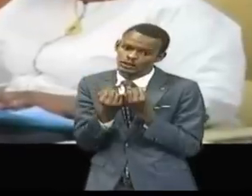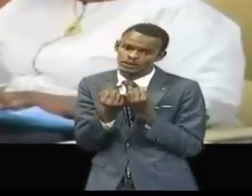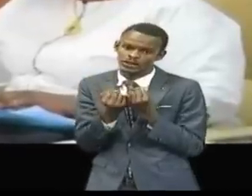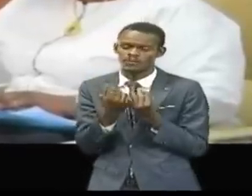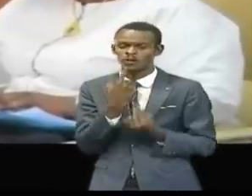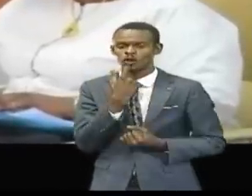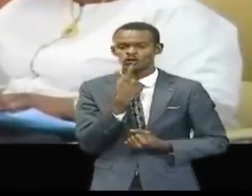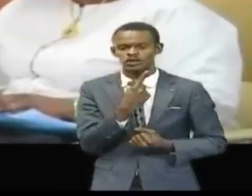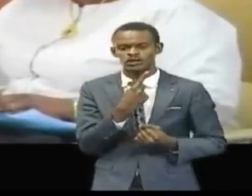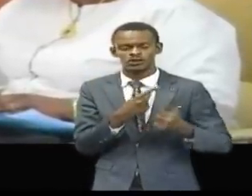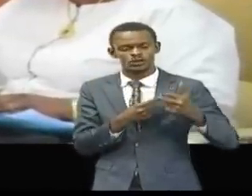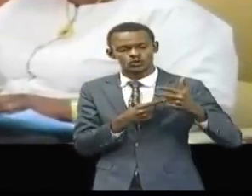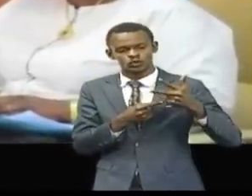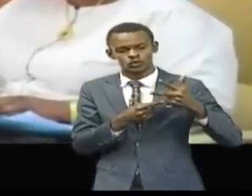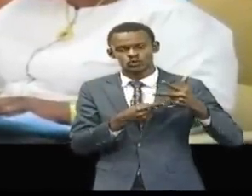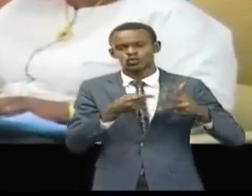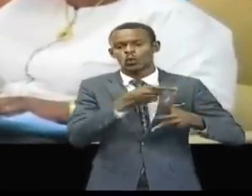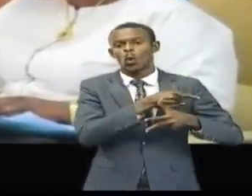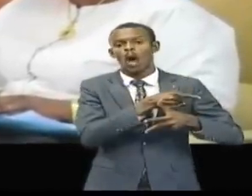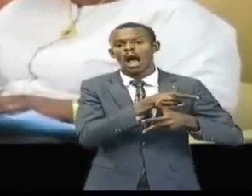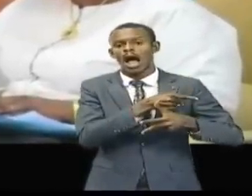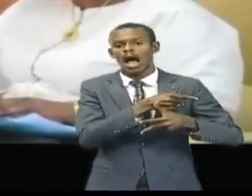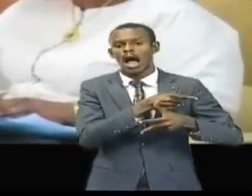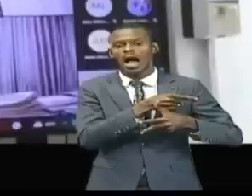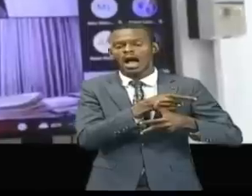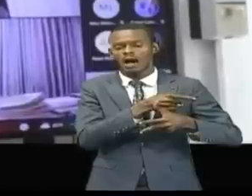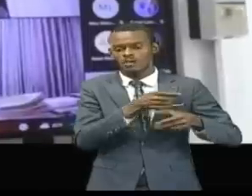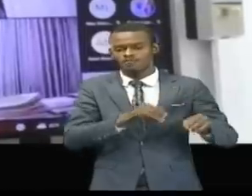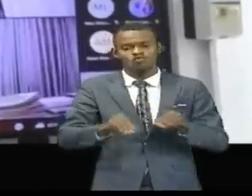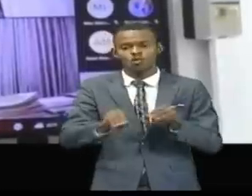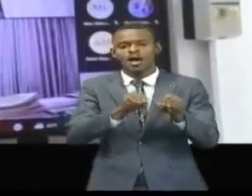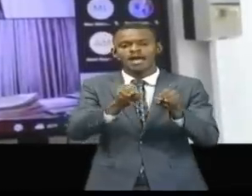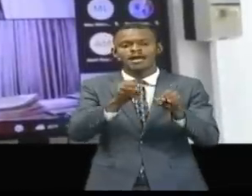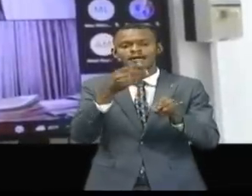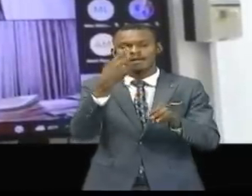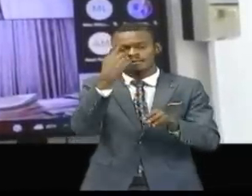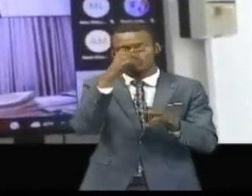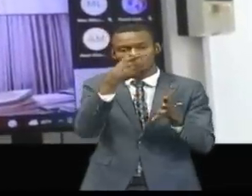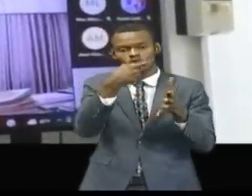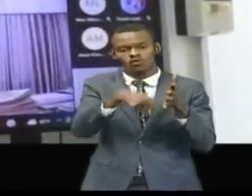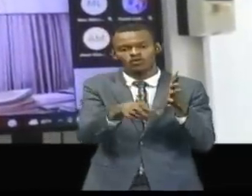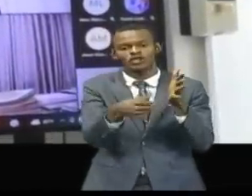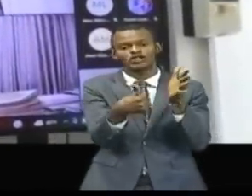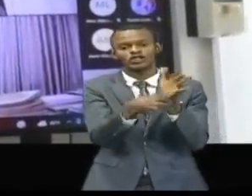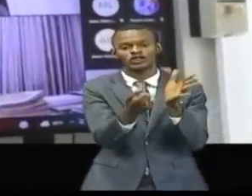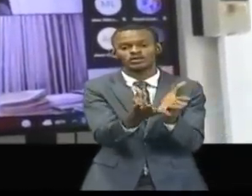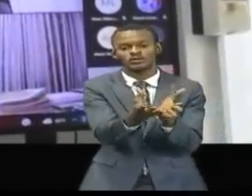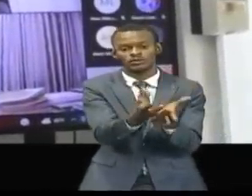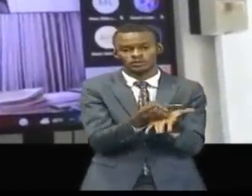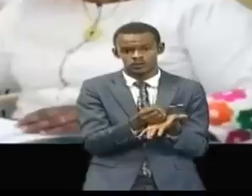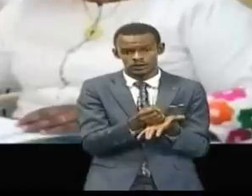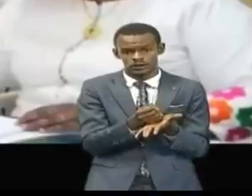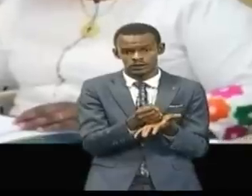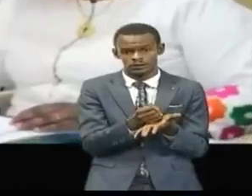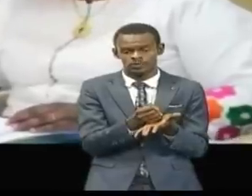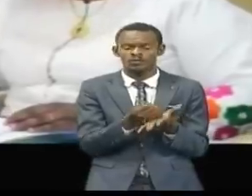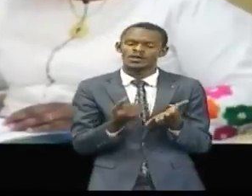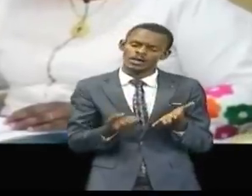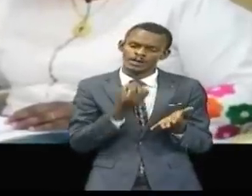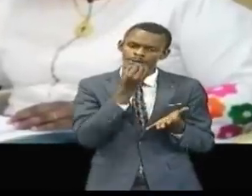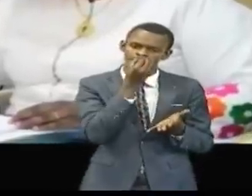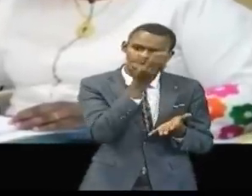trois cédules ayant chacune des règles d'assiette et des taux spécifiques, à savoir les revenus